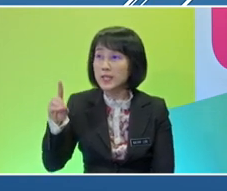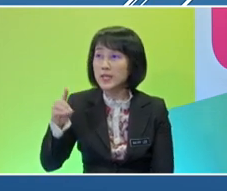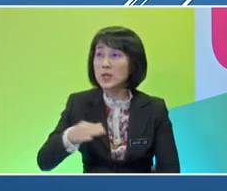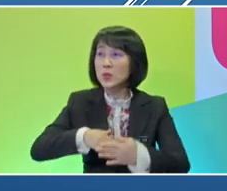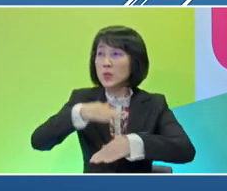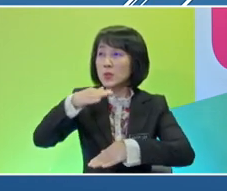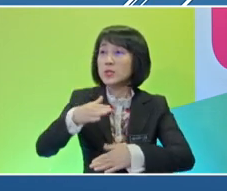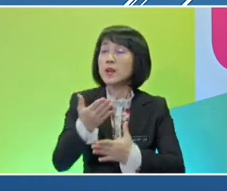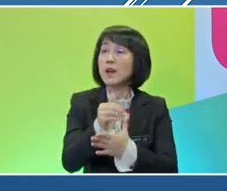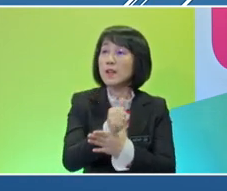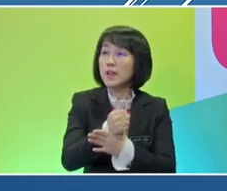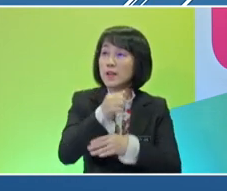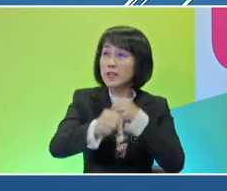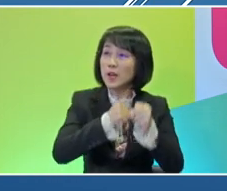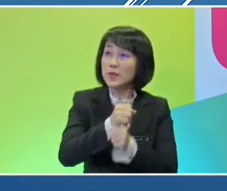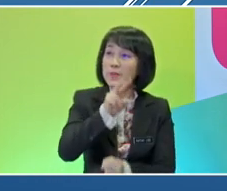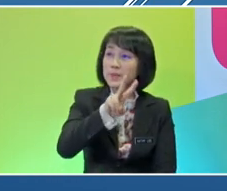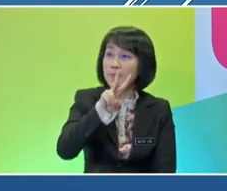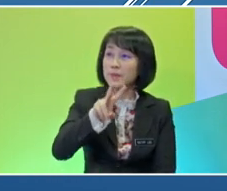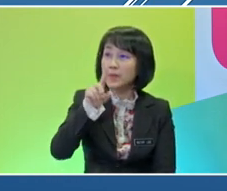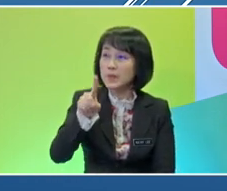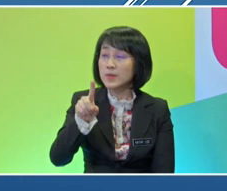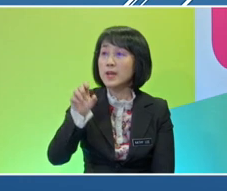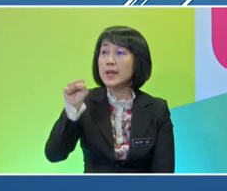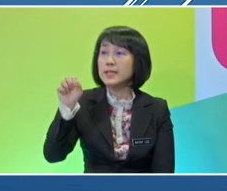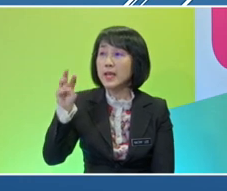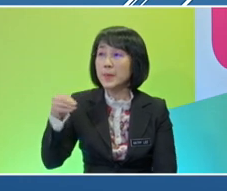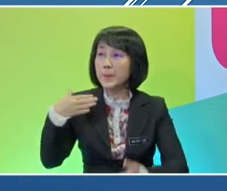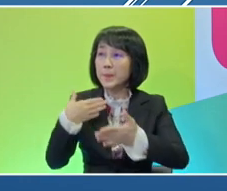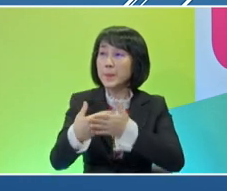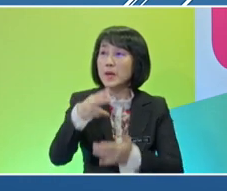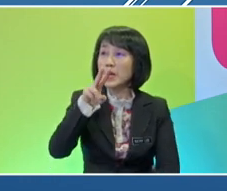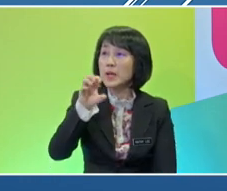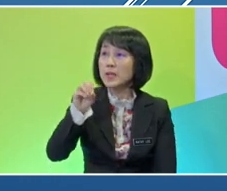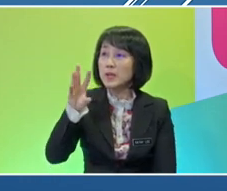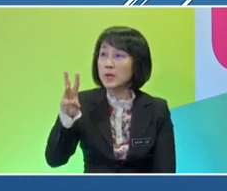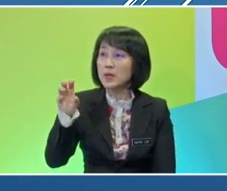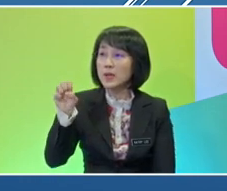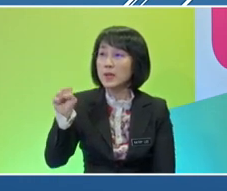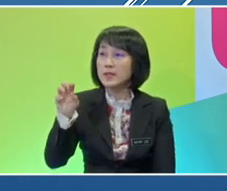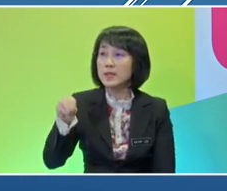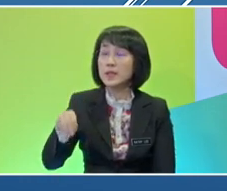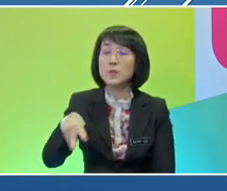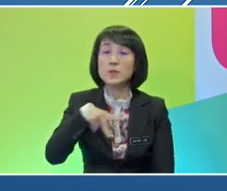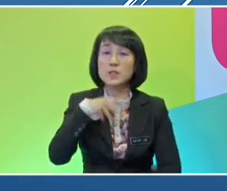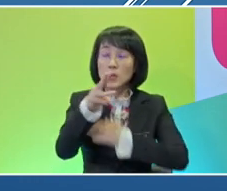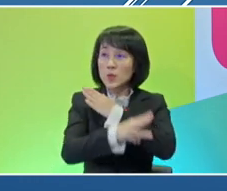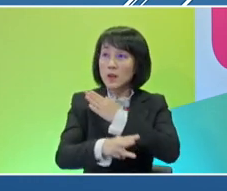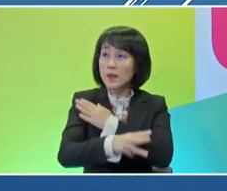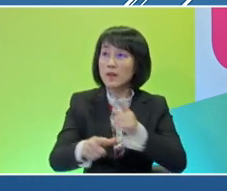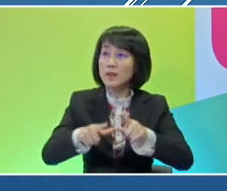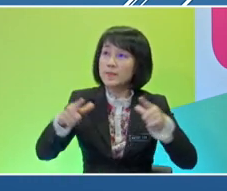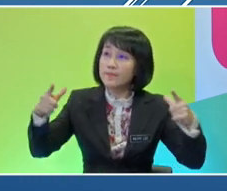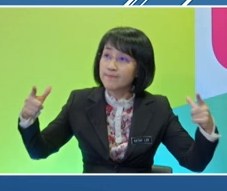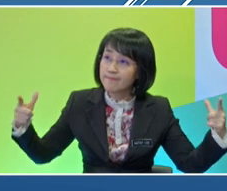221 sebelum masehi hingga 206 sebelum masehi mempunyai wilayah yang luas macam-macam masyarakat tadi meliputi sampai Gurun Gobi